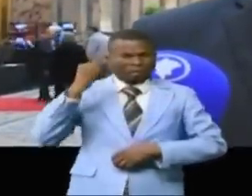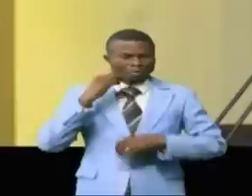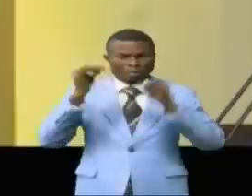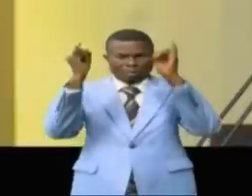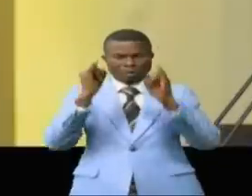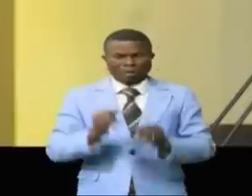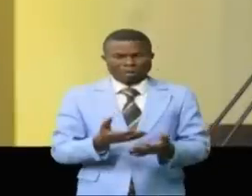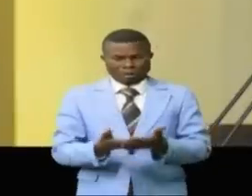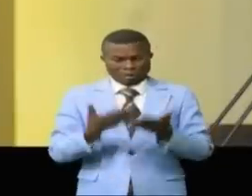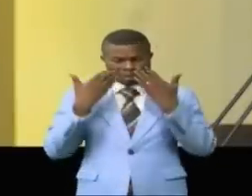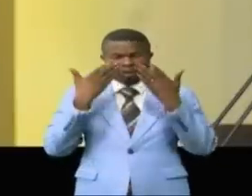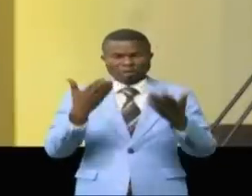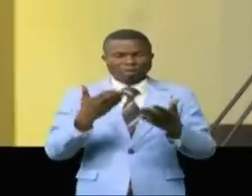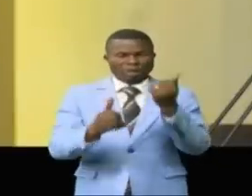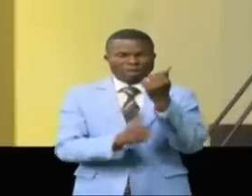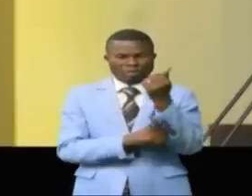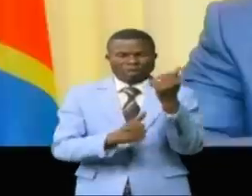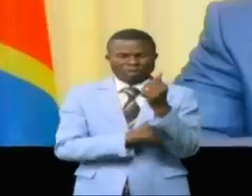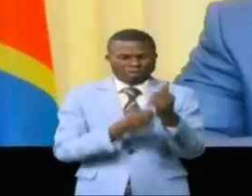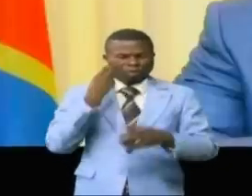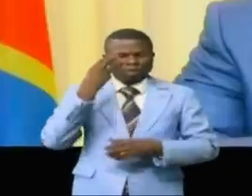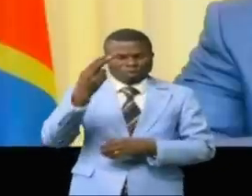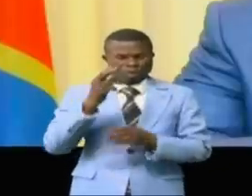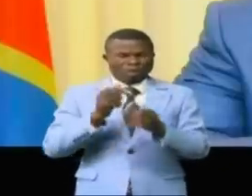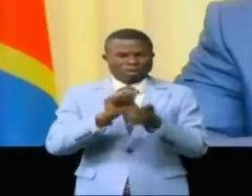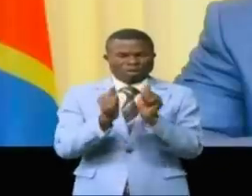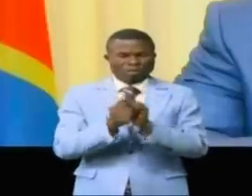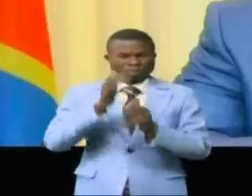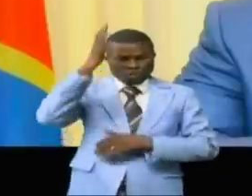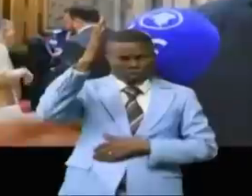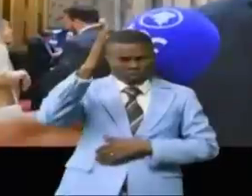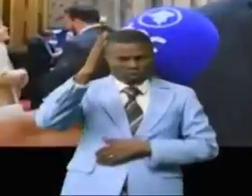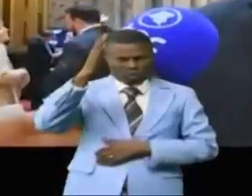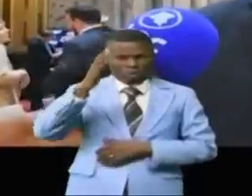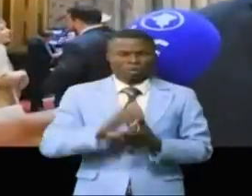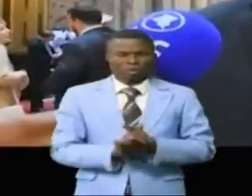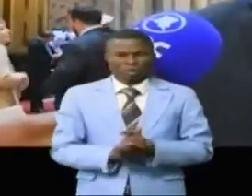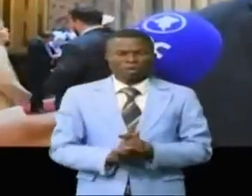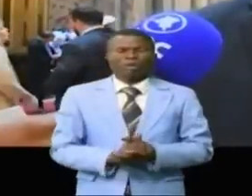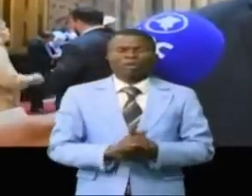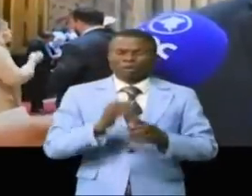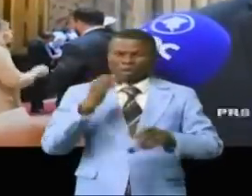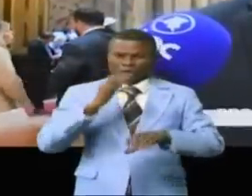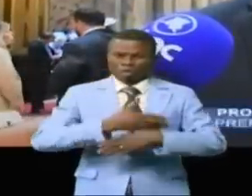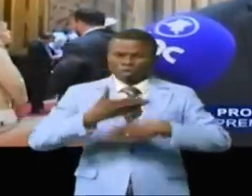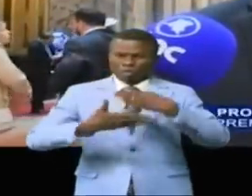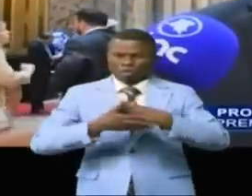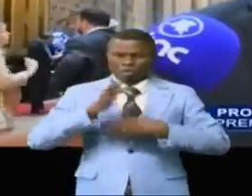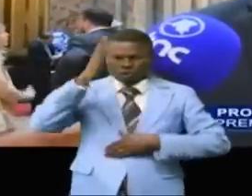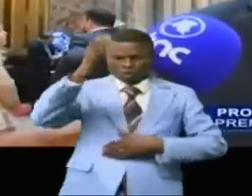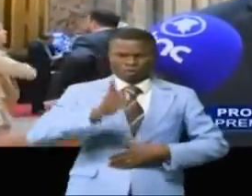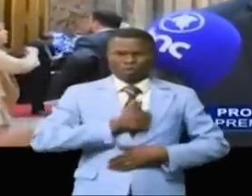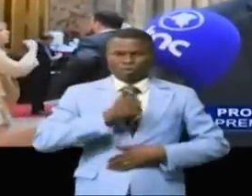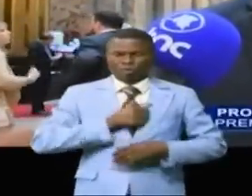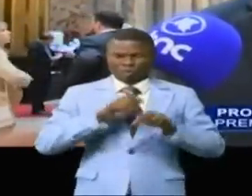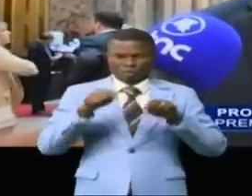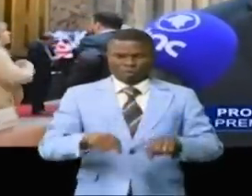numérique. Voilà quelqu'un qui a une vision du futur. Nous devons construire notre propre futur. Et ce futur, je